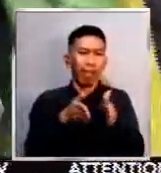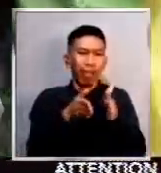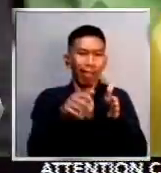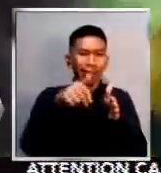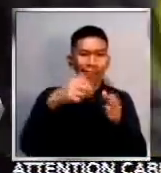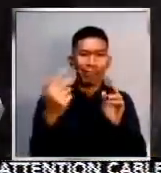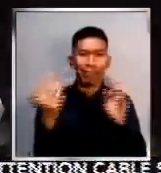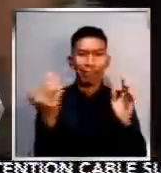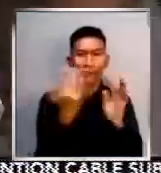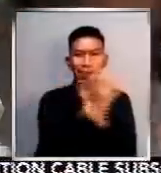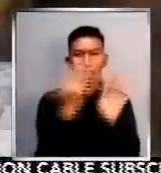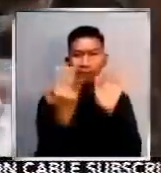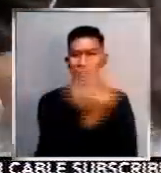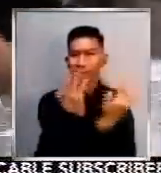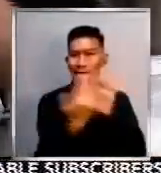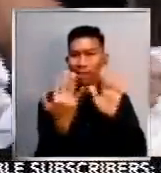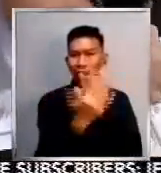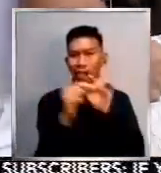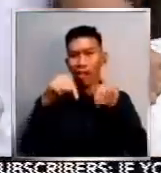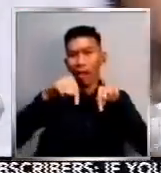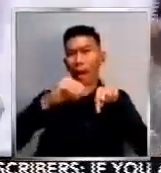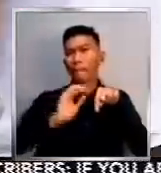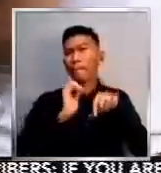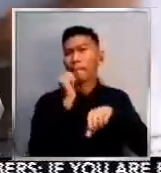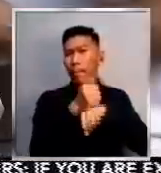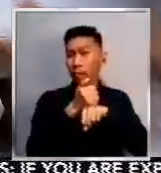ito nakipag-agawan pa ng paninda sa mga otoridad.